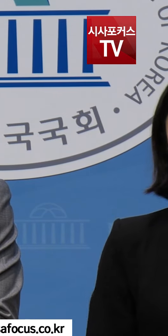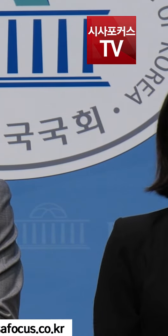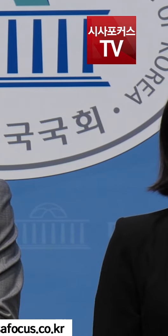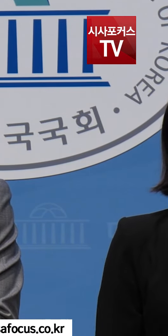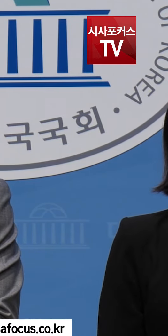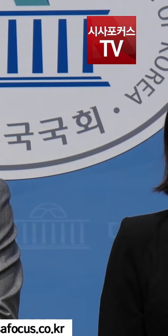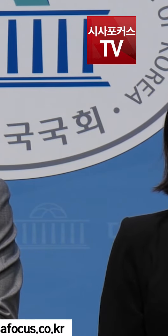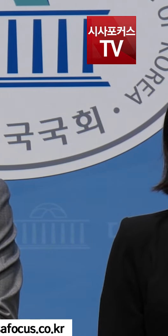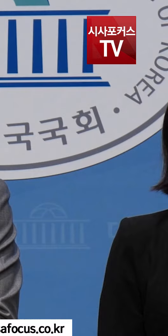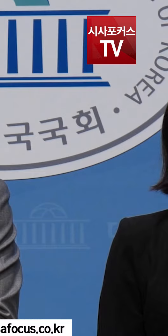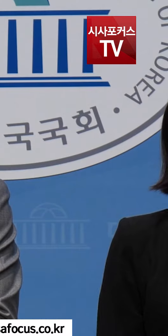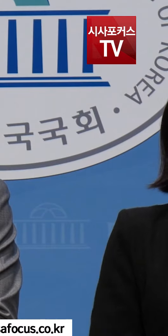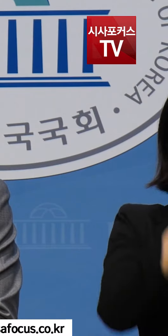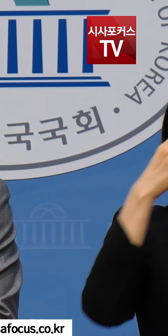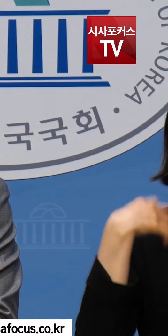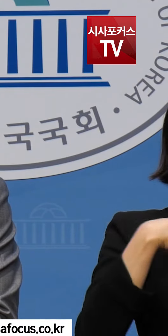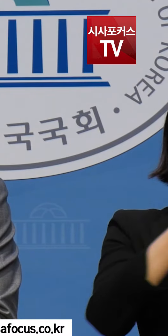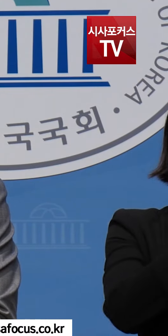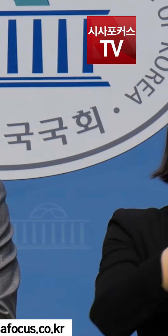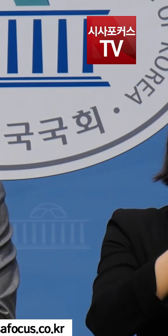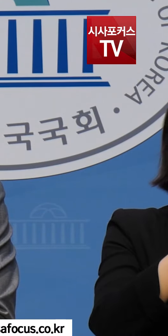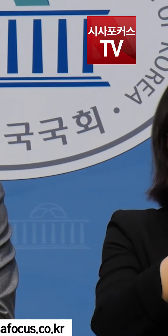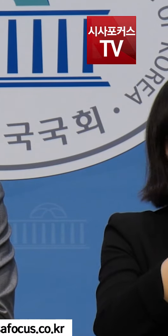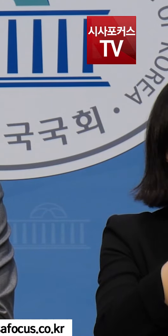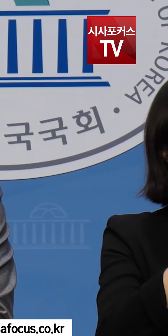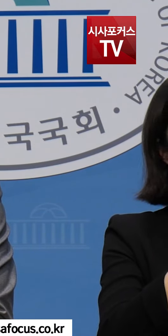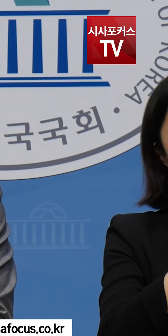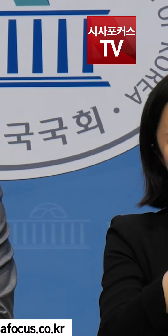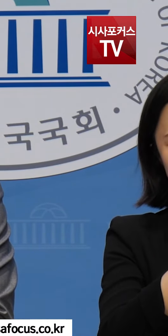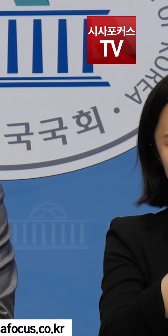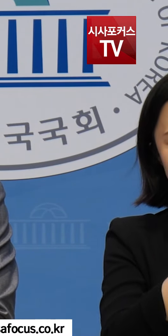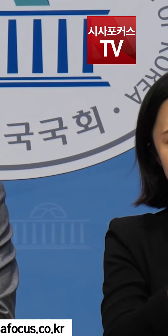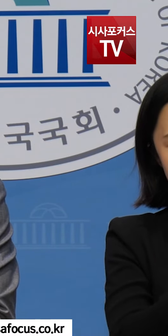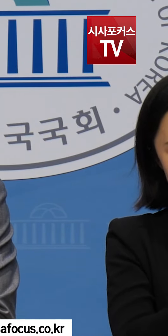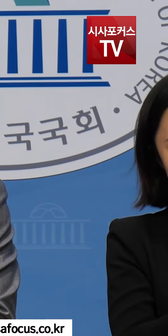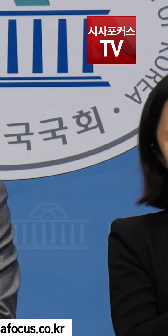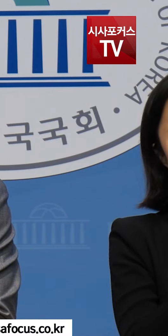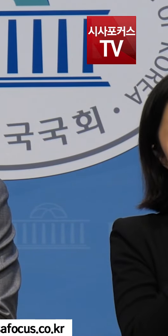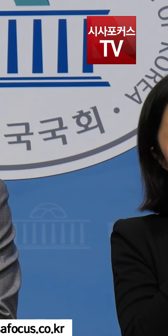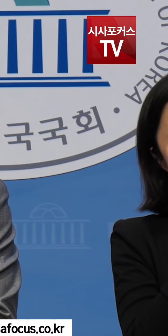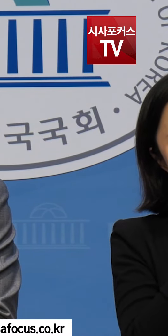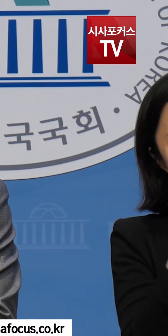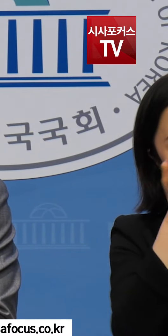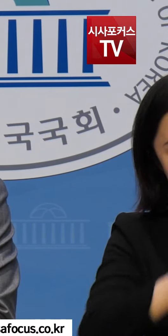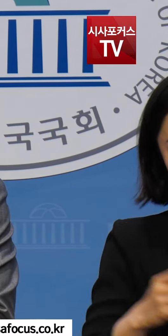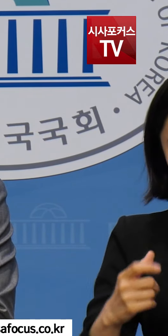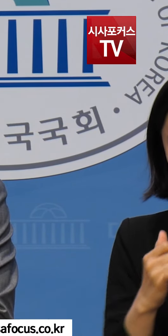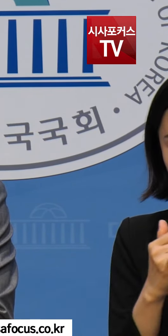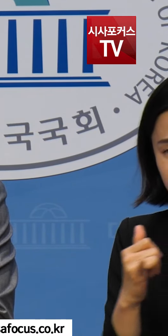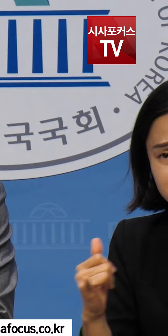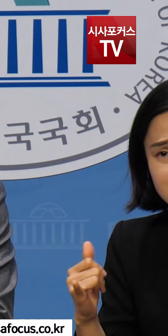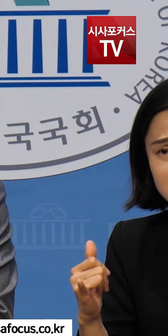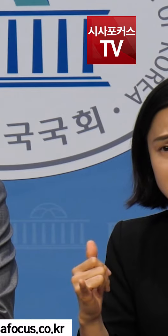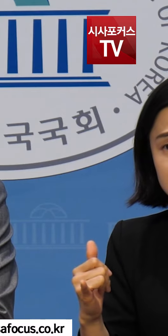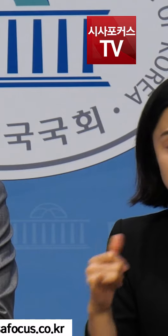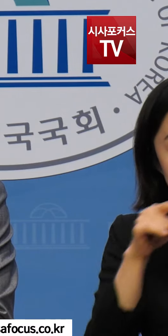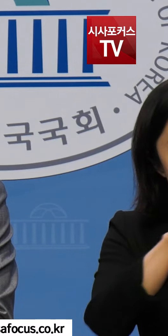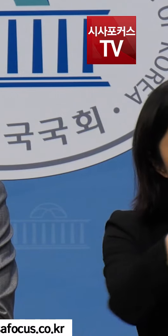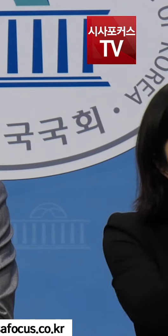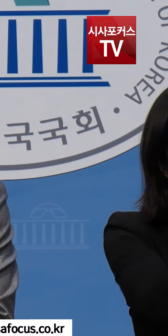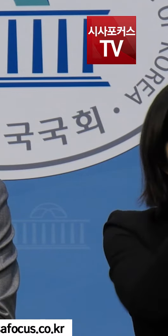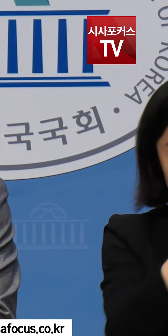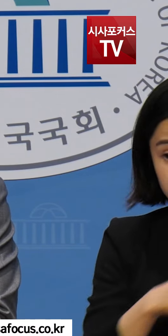아무리 옳은 국가의 정책이라 하더라도 지역 주민들, 한쪽 지역 주민들이 피해를 받는 게 우려된다면 그